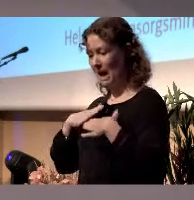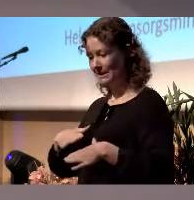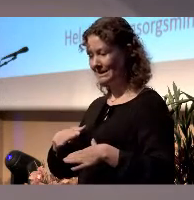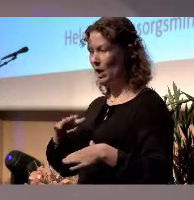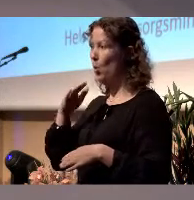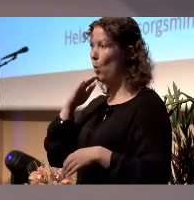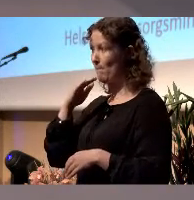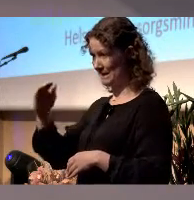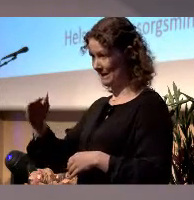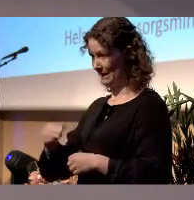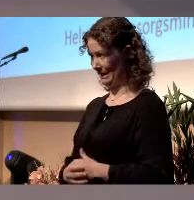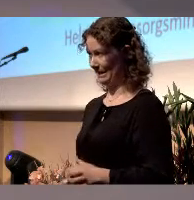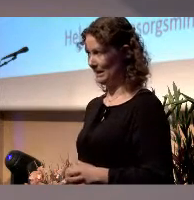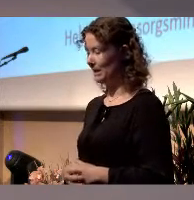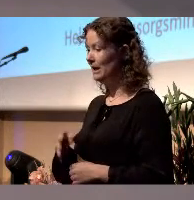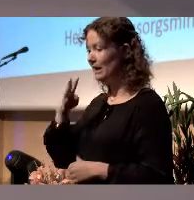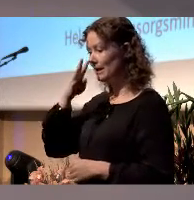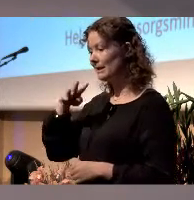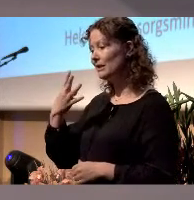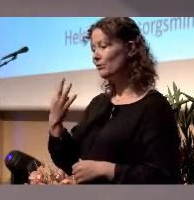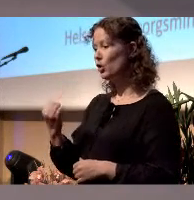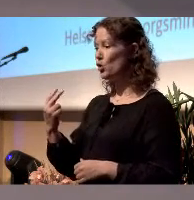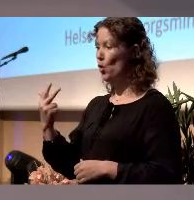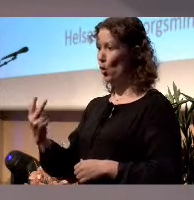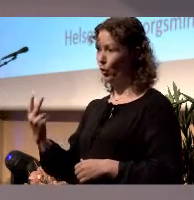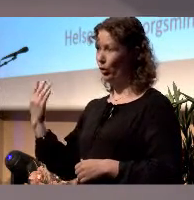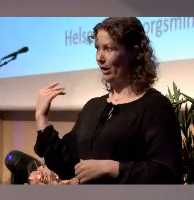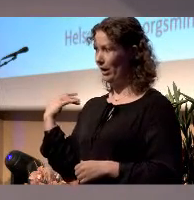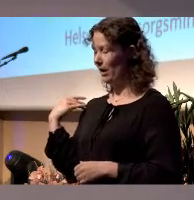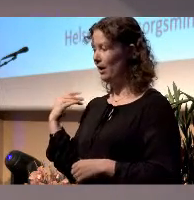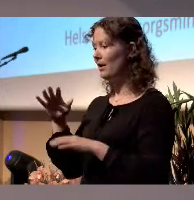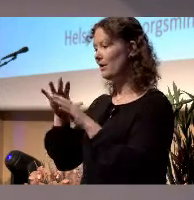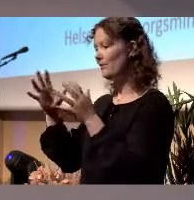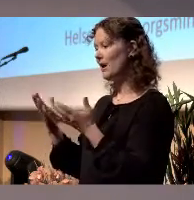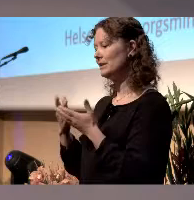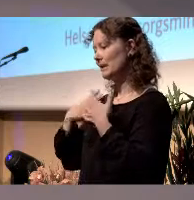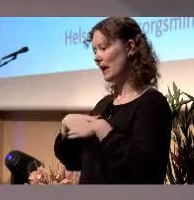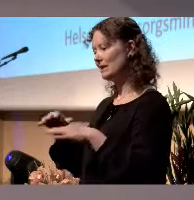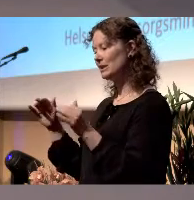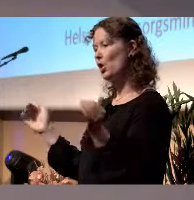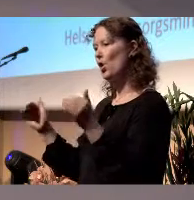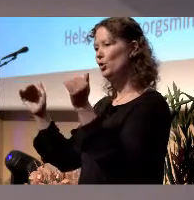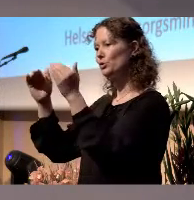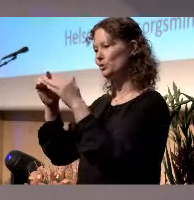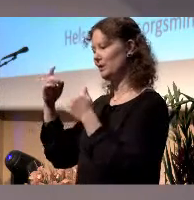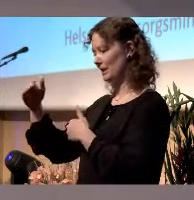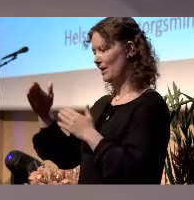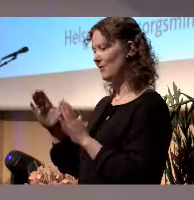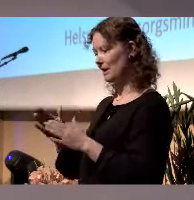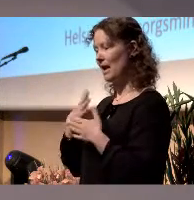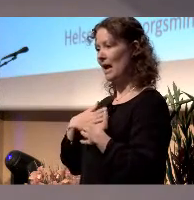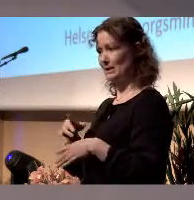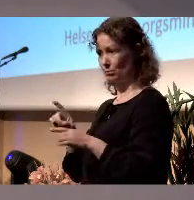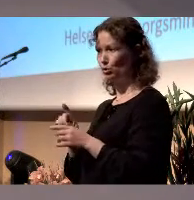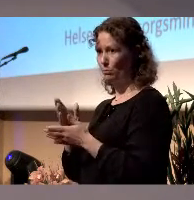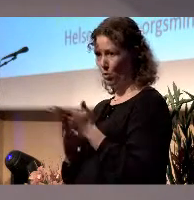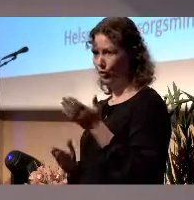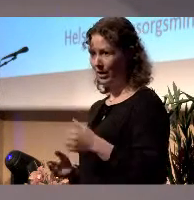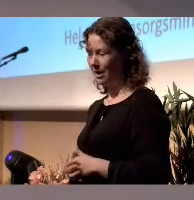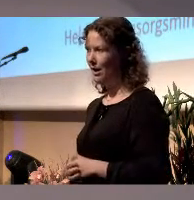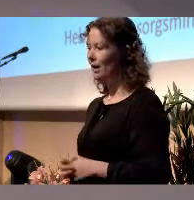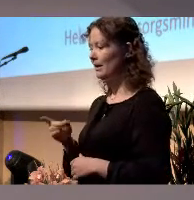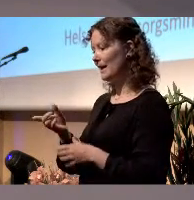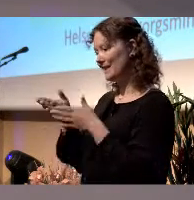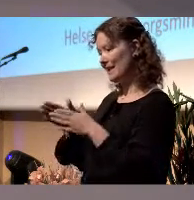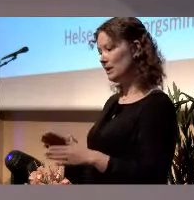mestring. I 1948 definerte Verdens helseorganisasjon helse på denne måten. En